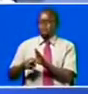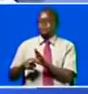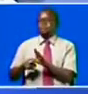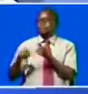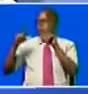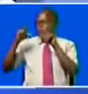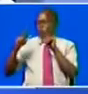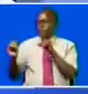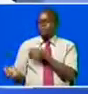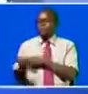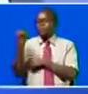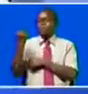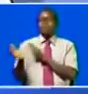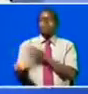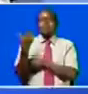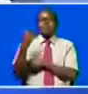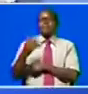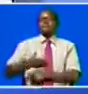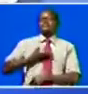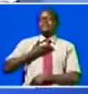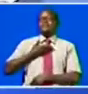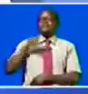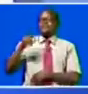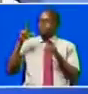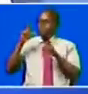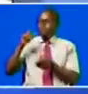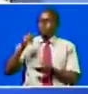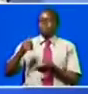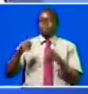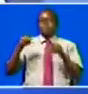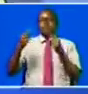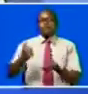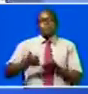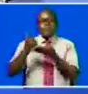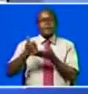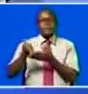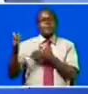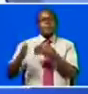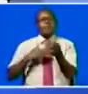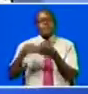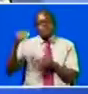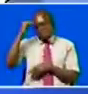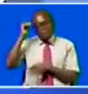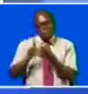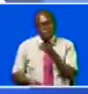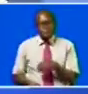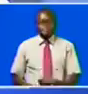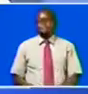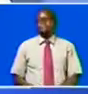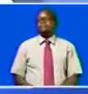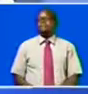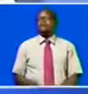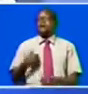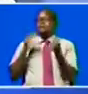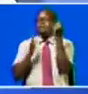zinakufanya unaamka asubuhi wewe uko na hasira. Angalia hizo groups zinakufaidi vipi. Mkiamka asubuhi mnafundishana nini kwa hizo group? Na wewe mtu wa kudownload picha mbovu mbovu kwa